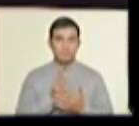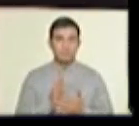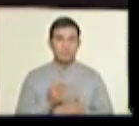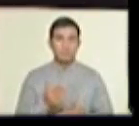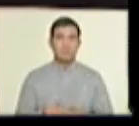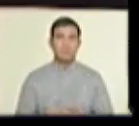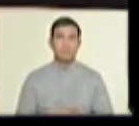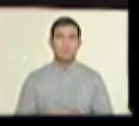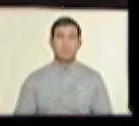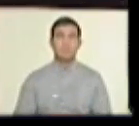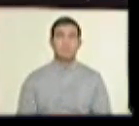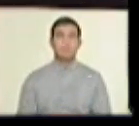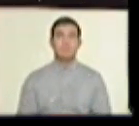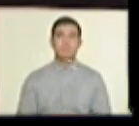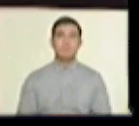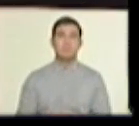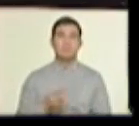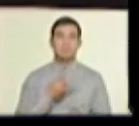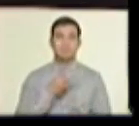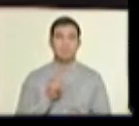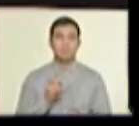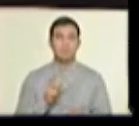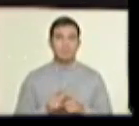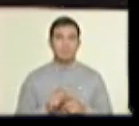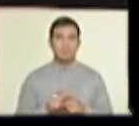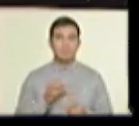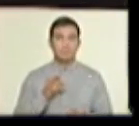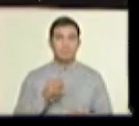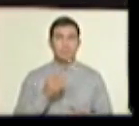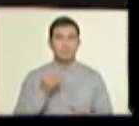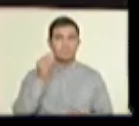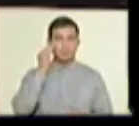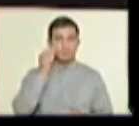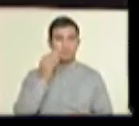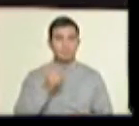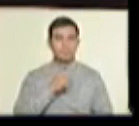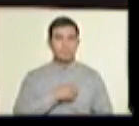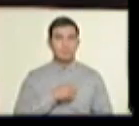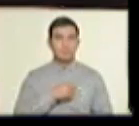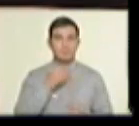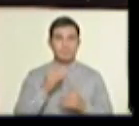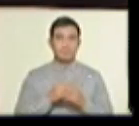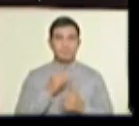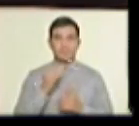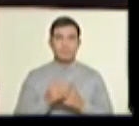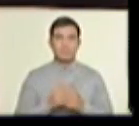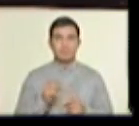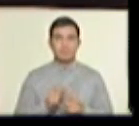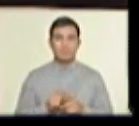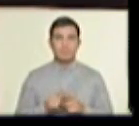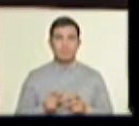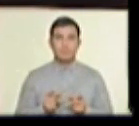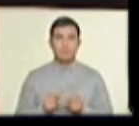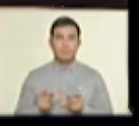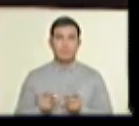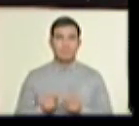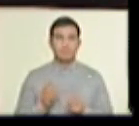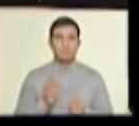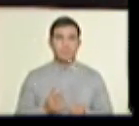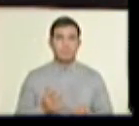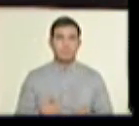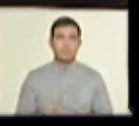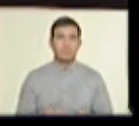o'rganib olaylik. Juft otlarni biz ma'nosi bir-biriga yaqin so'zlar orqali hosil qilishimiz